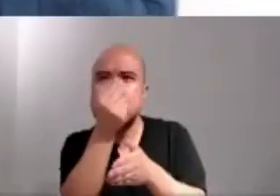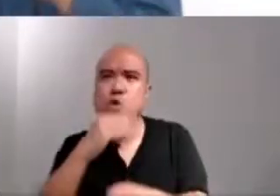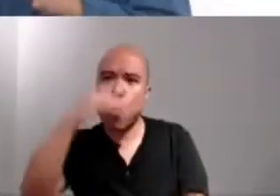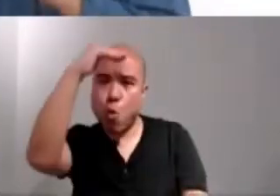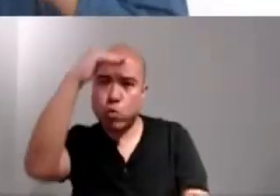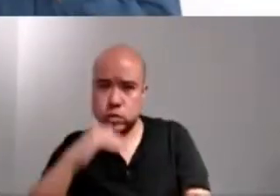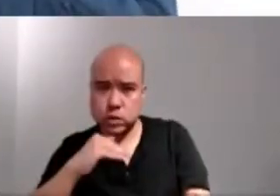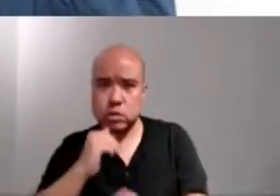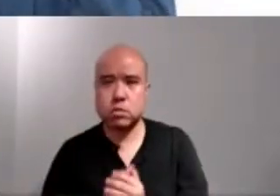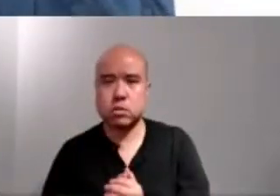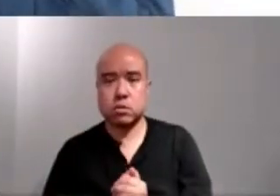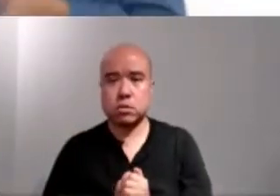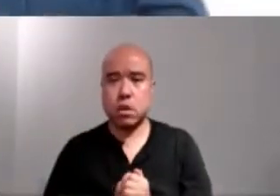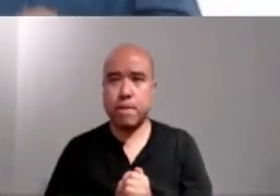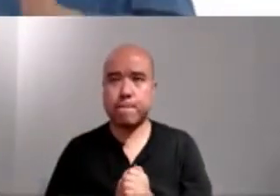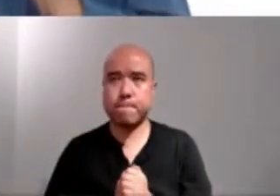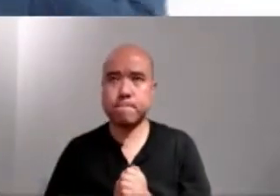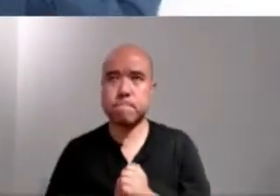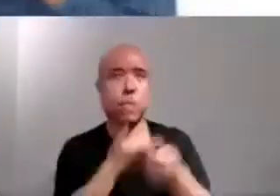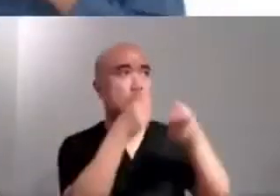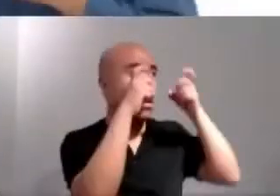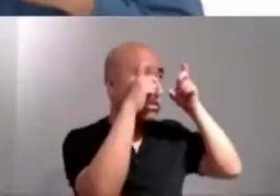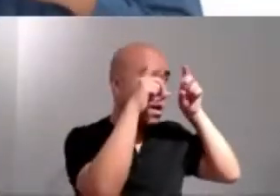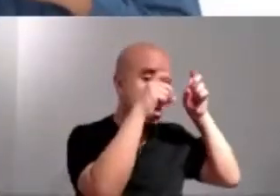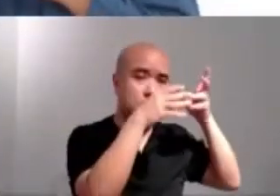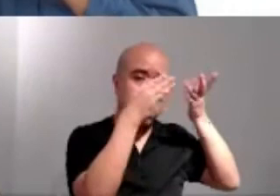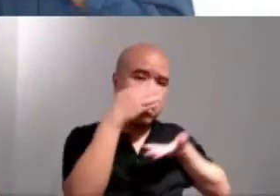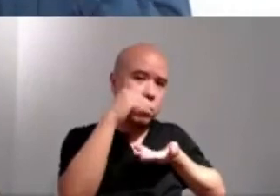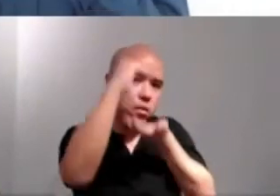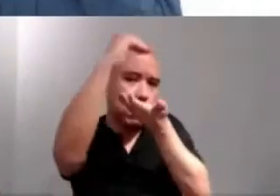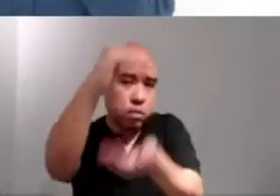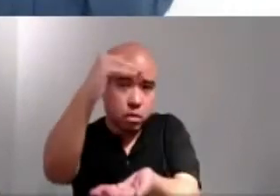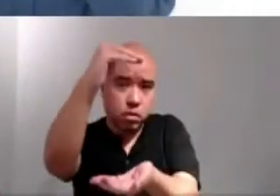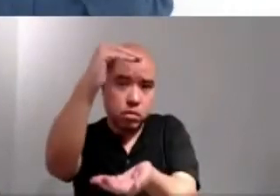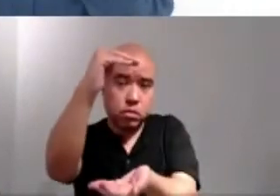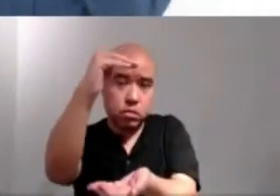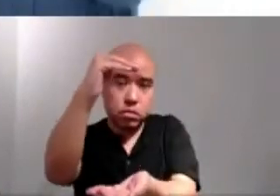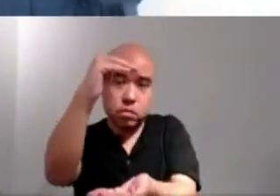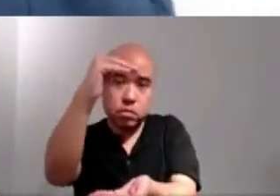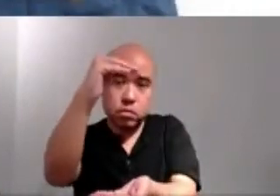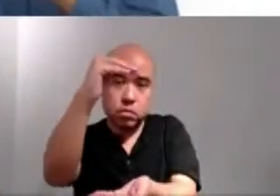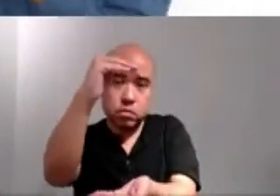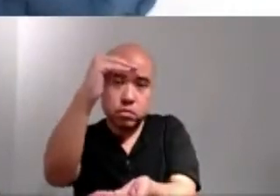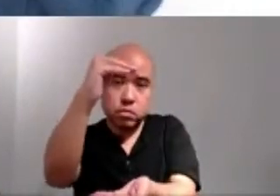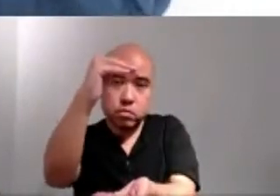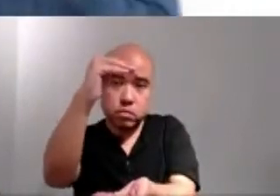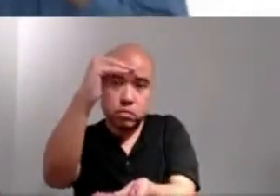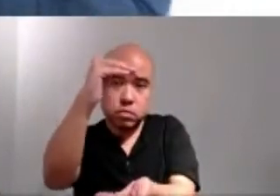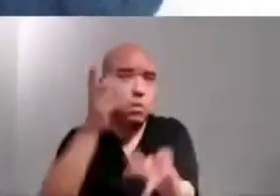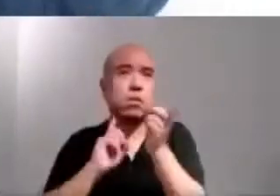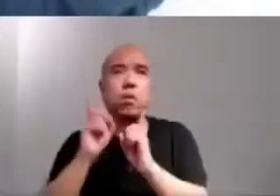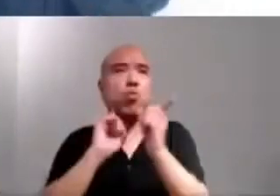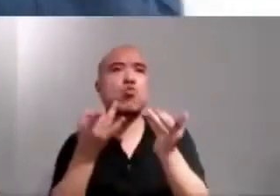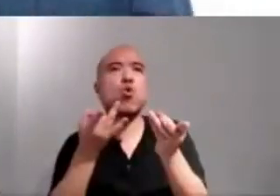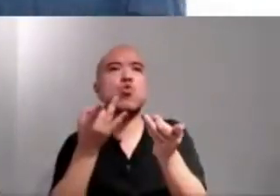一件物品，就算你 upload 一張書台都係一個 token。你 upload 一個髮夾，一個金都係一個 token，